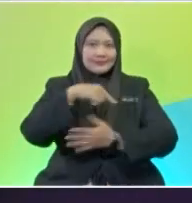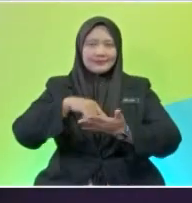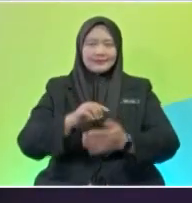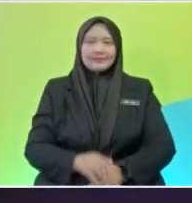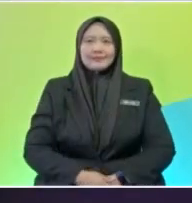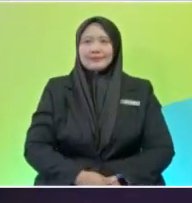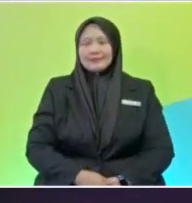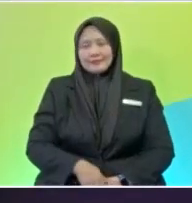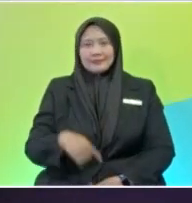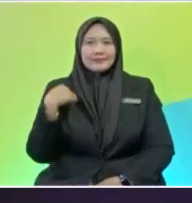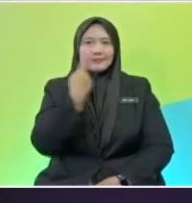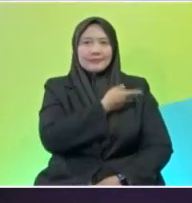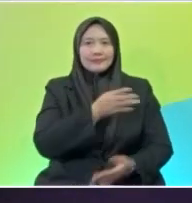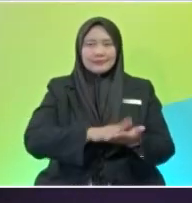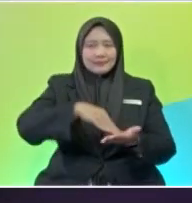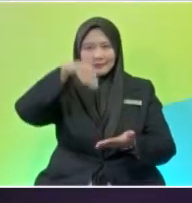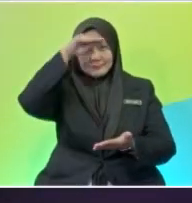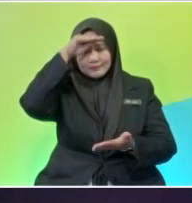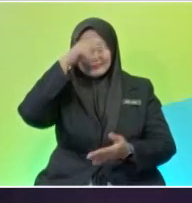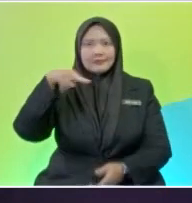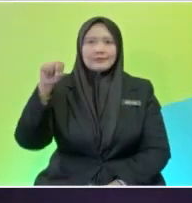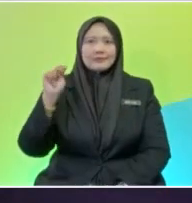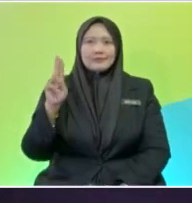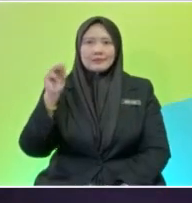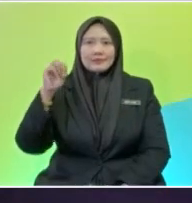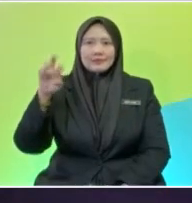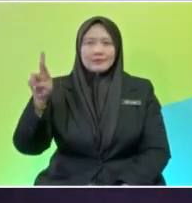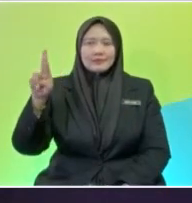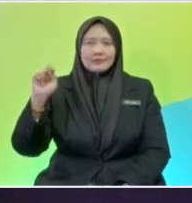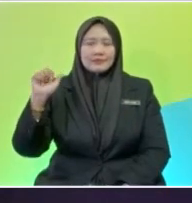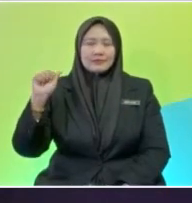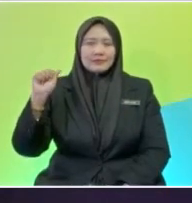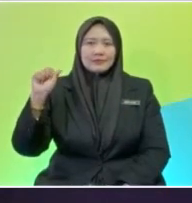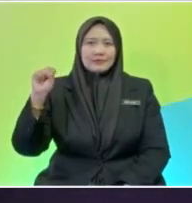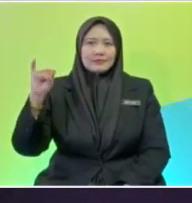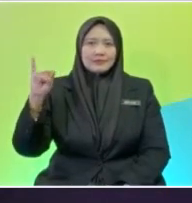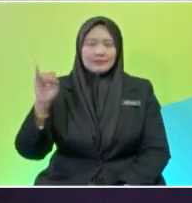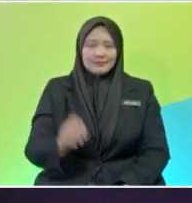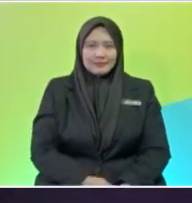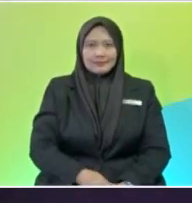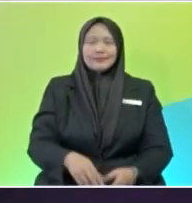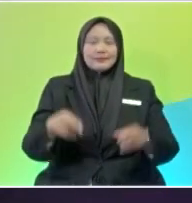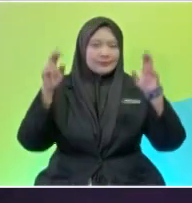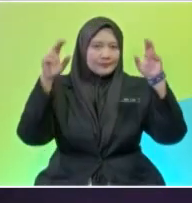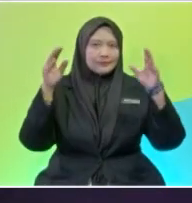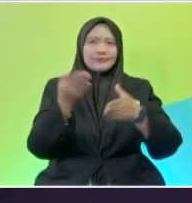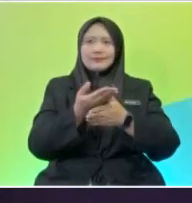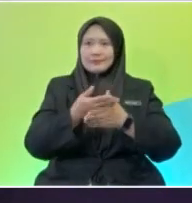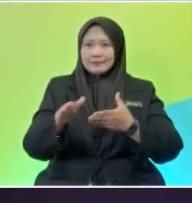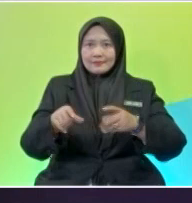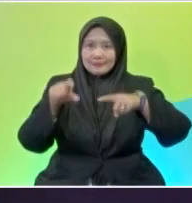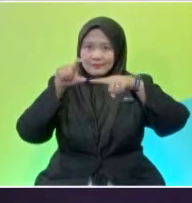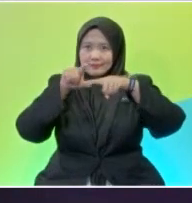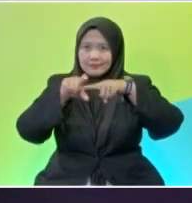nak belajar nurasi Cikgu tajuknya bahagia adik juga kawan saya ya anak belajar sama-sama adalah kelas kita hari ini ah jadi